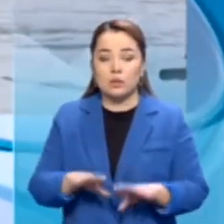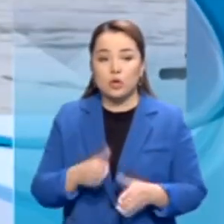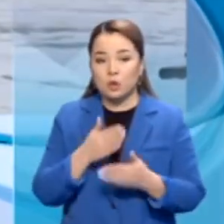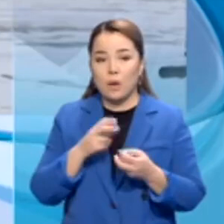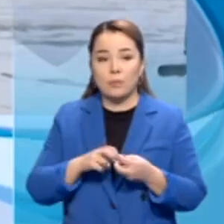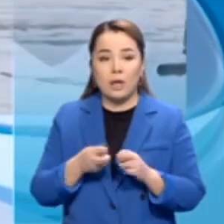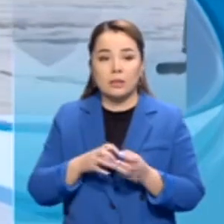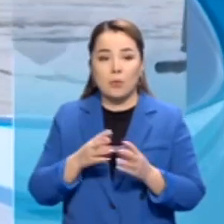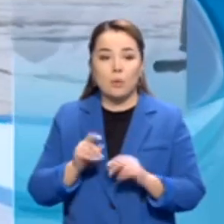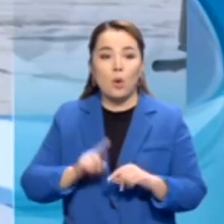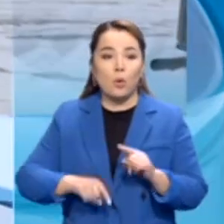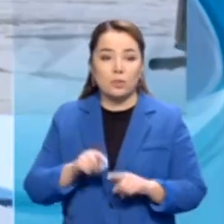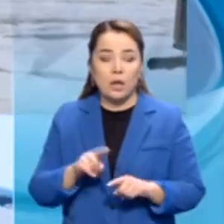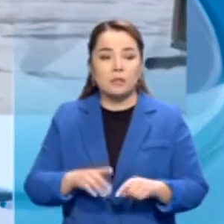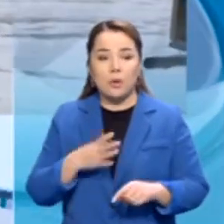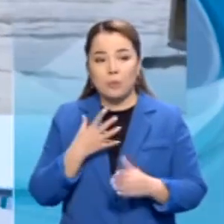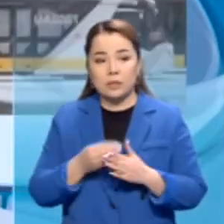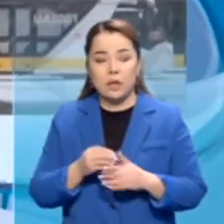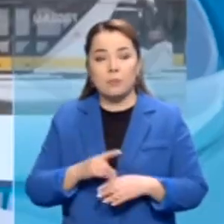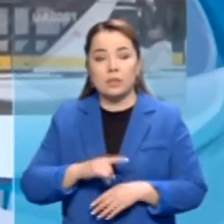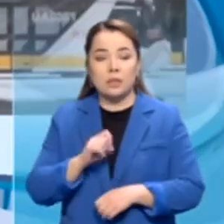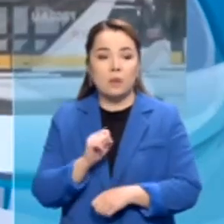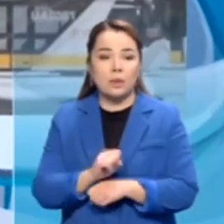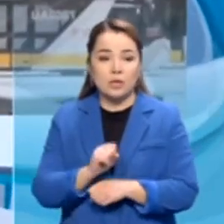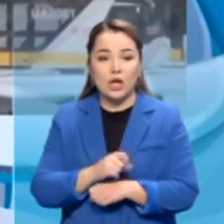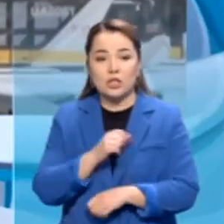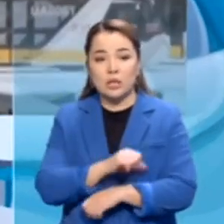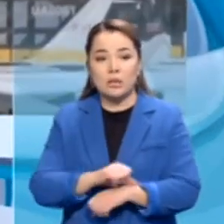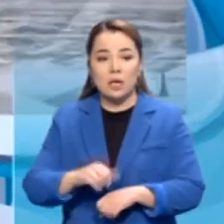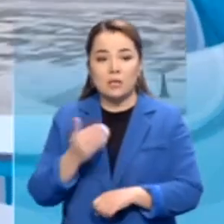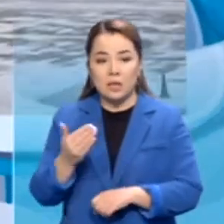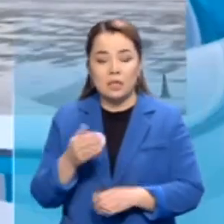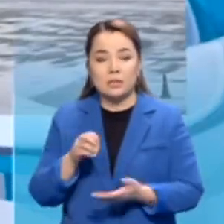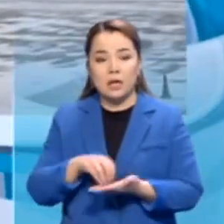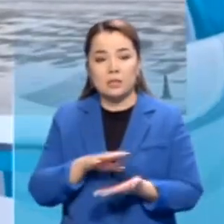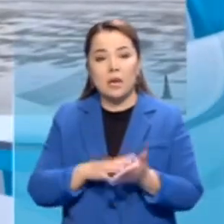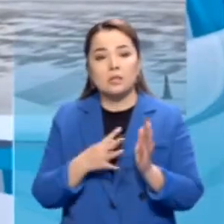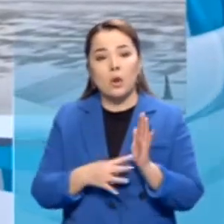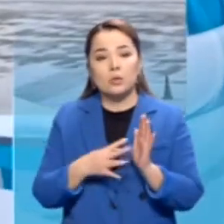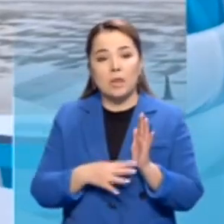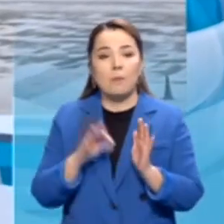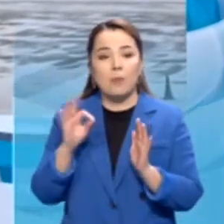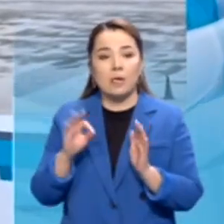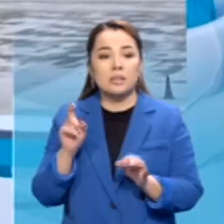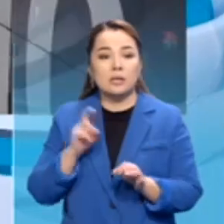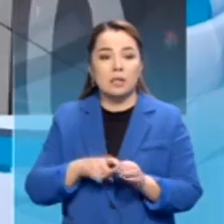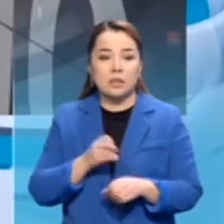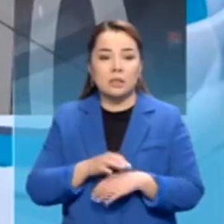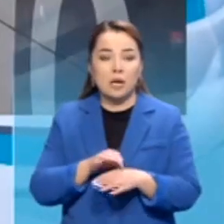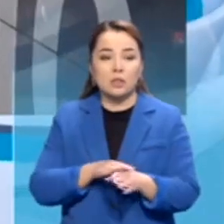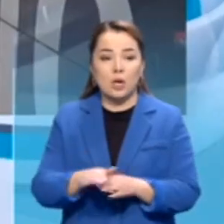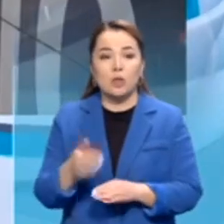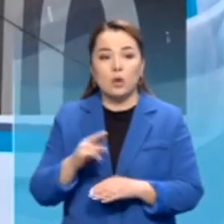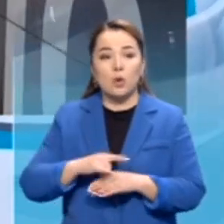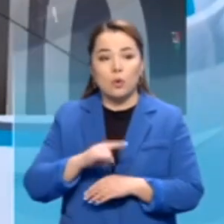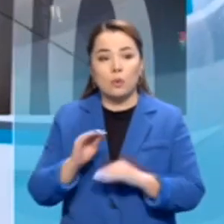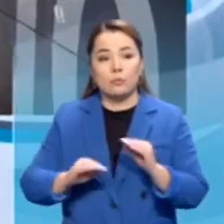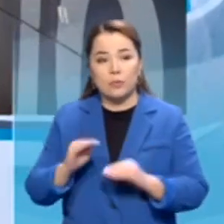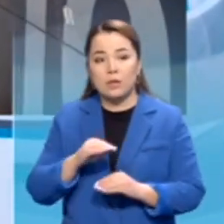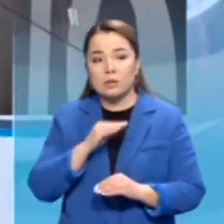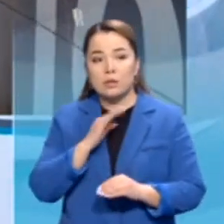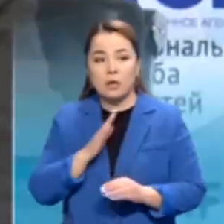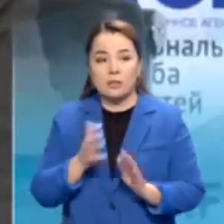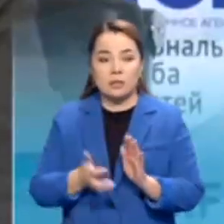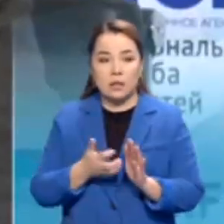отандық әуе компаниялардың паркіндегі ұшақтардың 90% шетелде тіркелген екен. Санкция салдарынан қазір елде ұшақта оны жөндейтін құрал сайманда